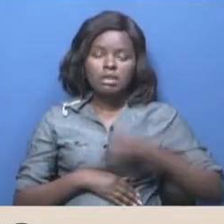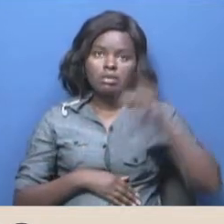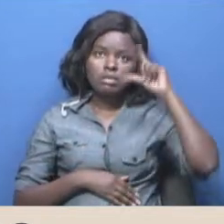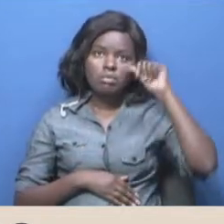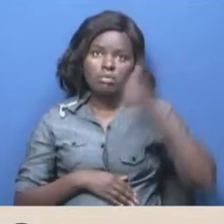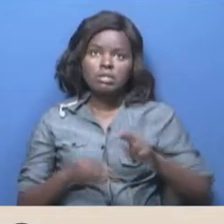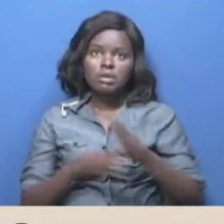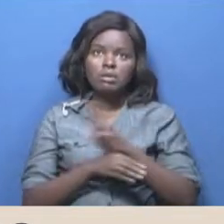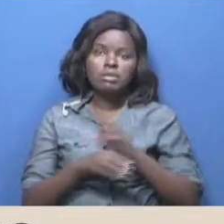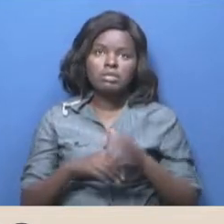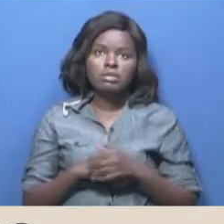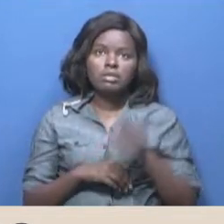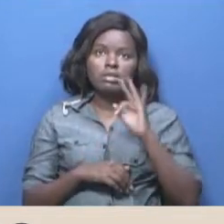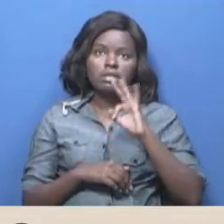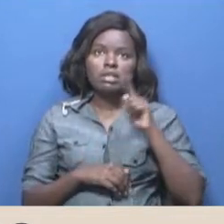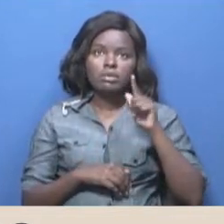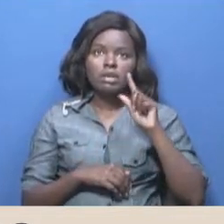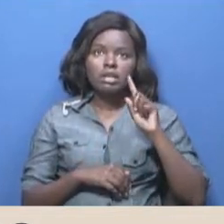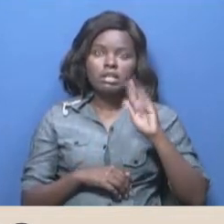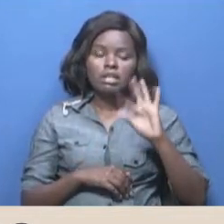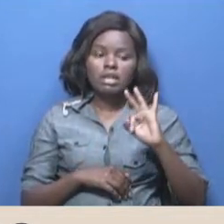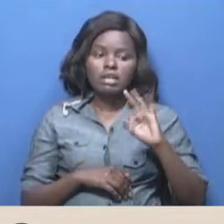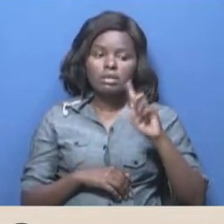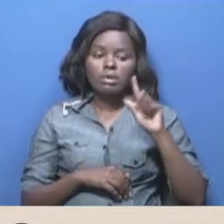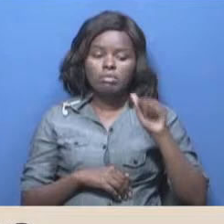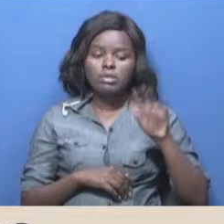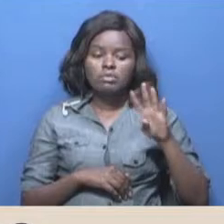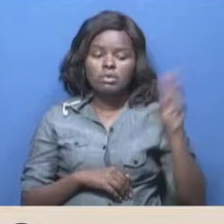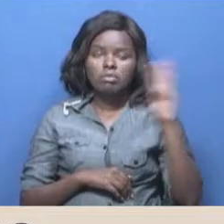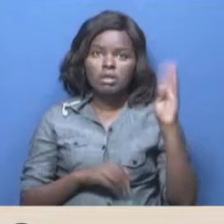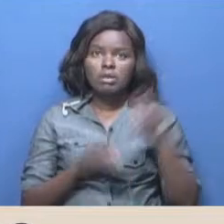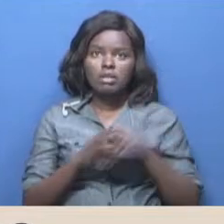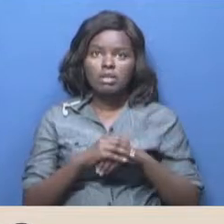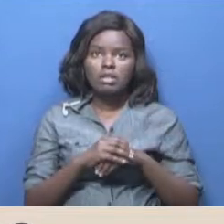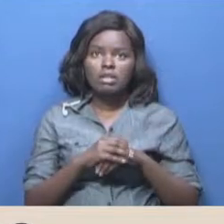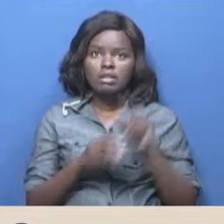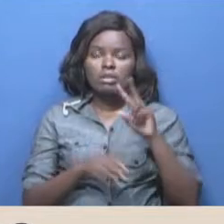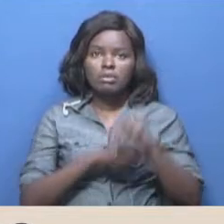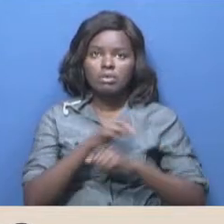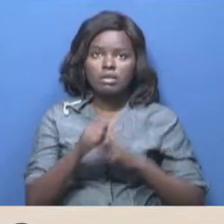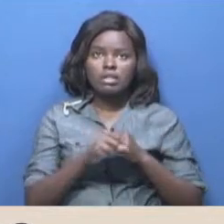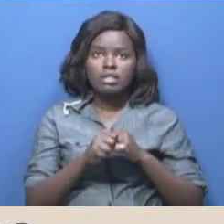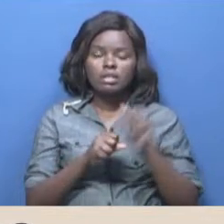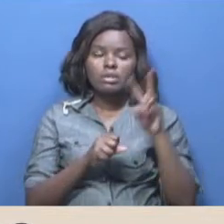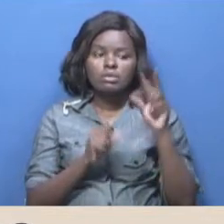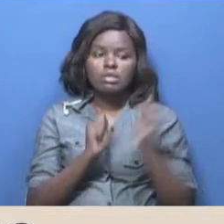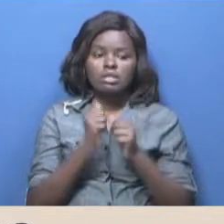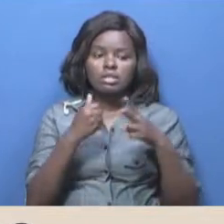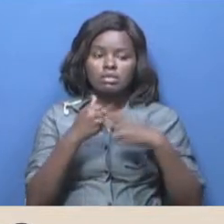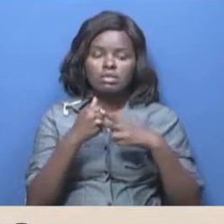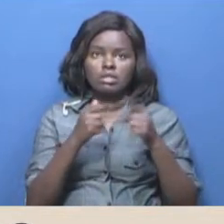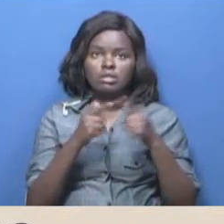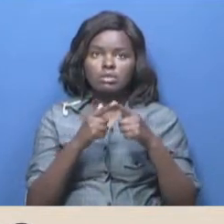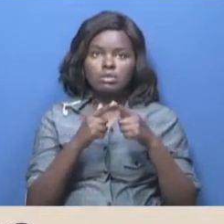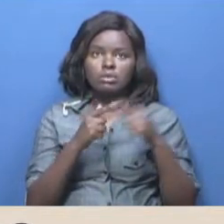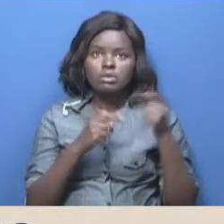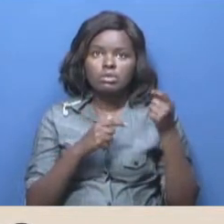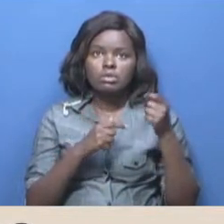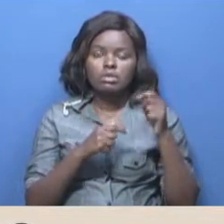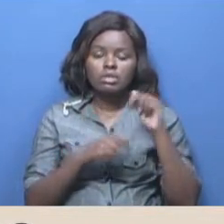imetumia 31.4 billion ndani ya miaka miwili na nusu kuanzia July 2017 hadi March